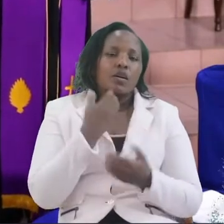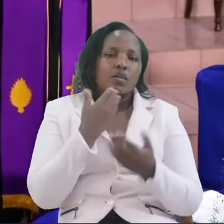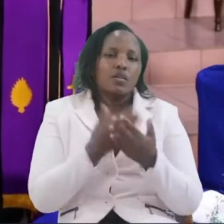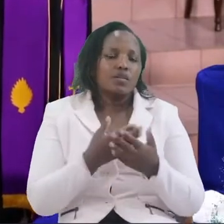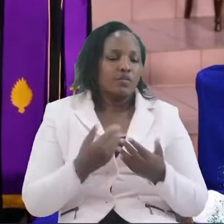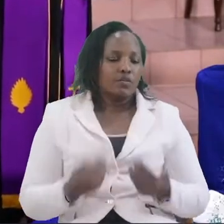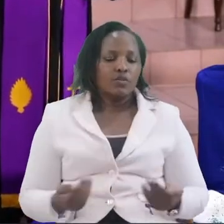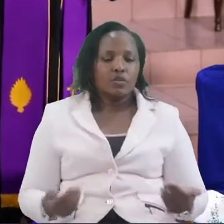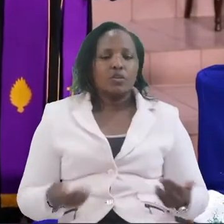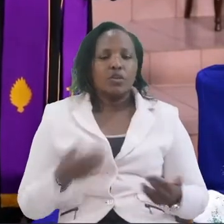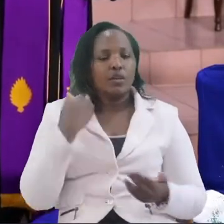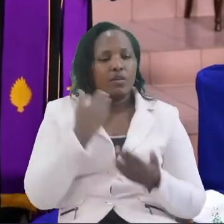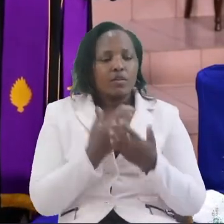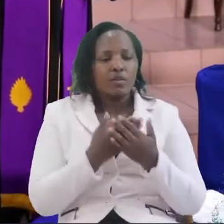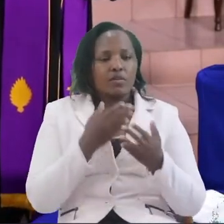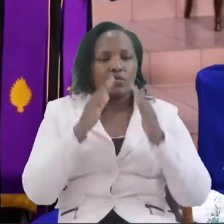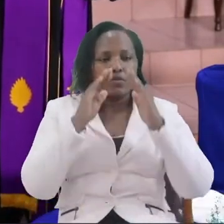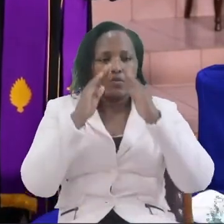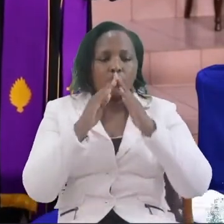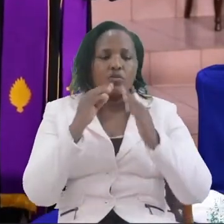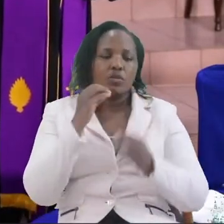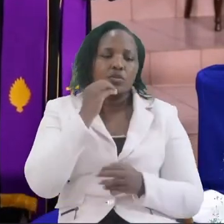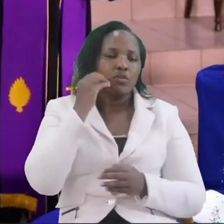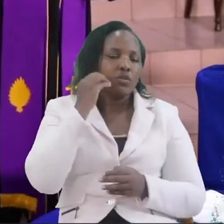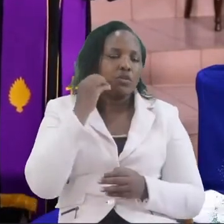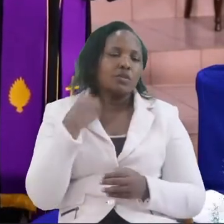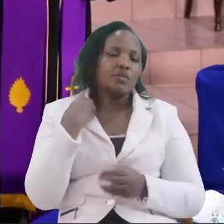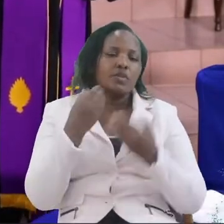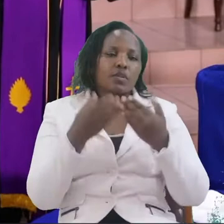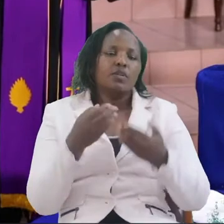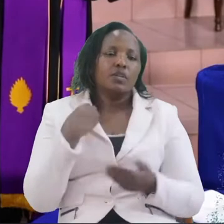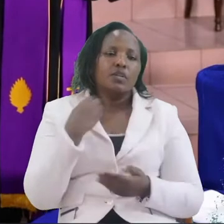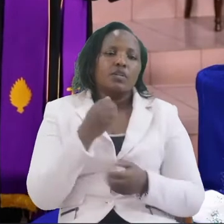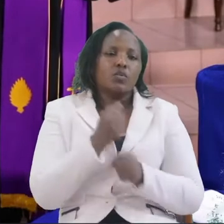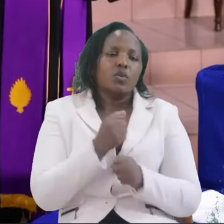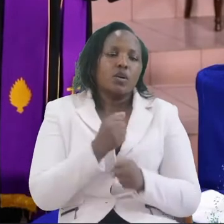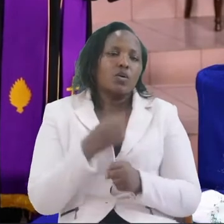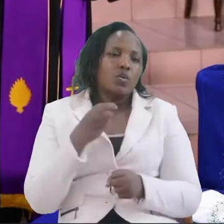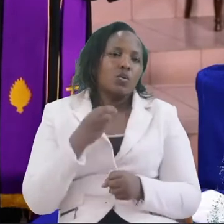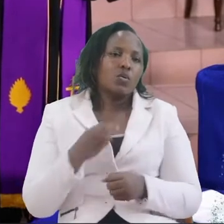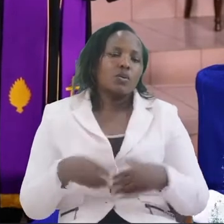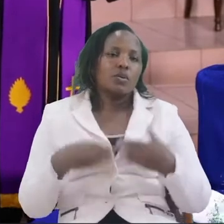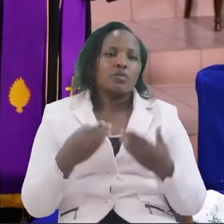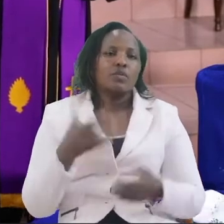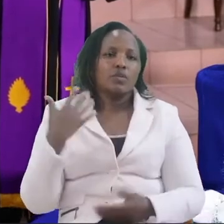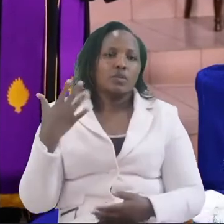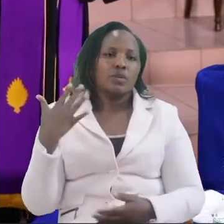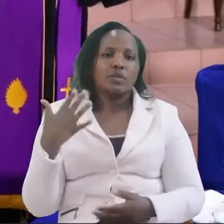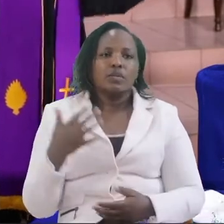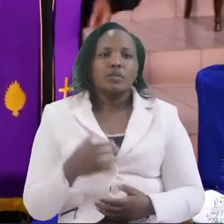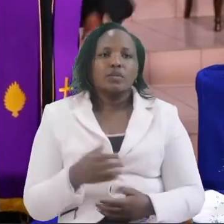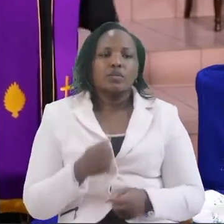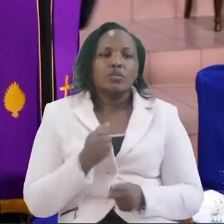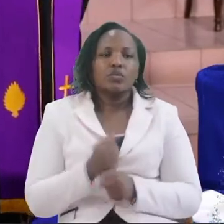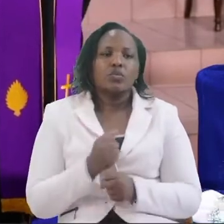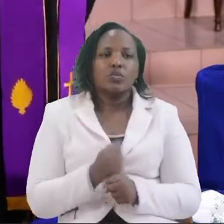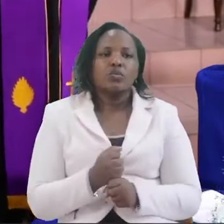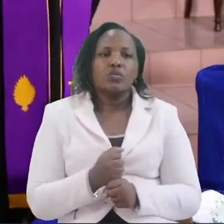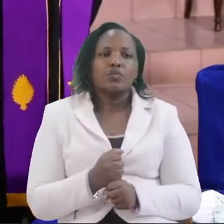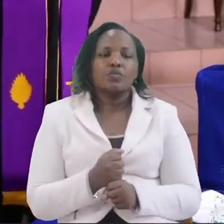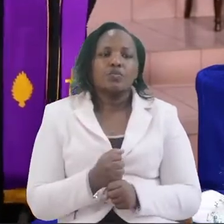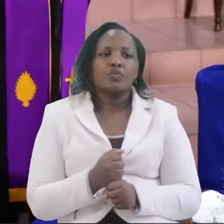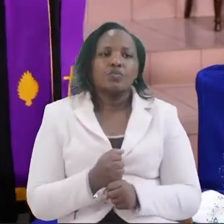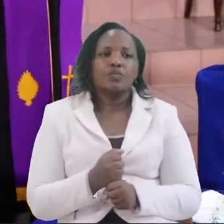watoto, asante kwa nyumba ambazo umetupa, asante kwa kazi zote ambazo umeziweka mikononi mwetu tuweze kuzitenda.